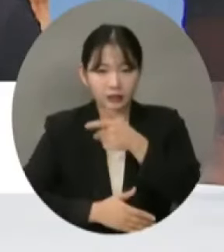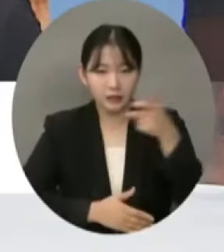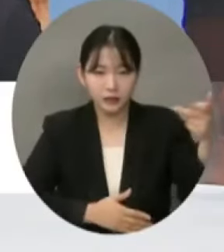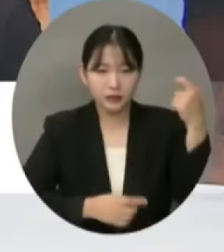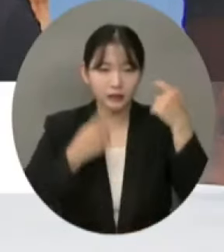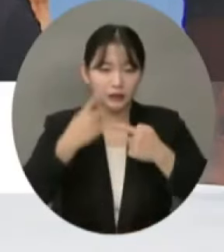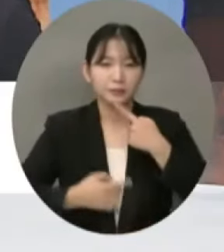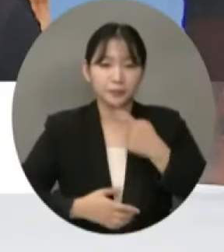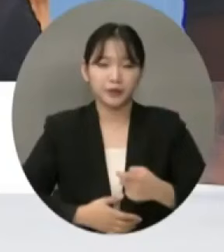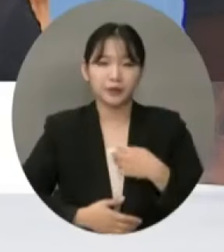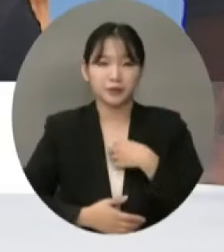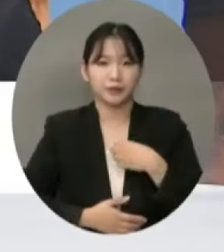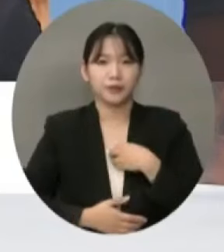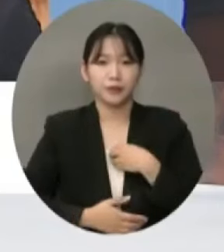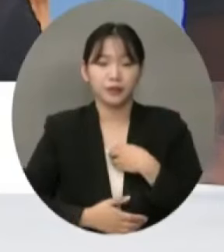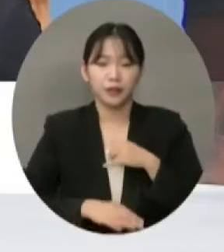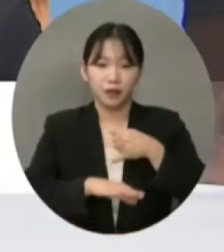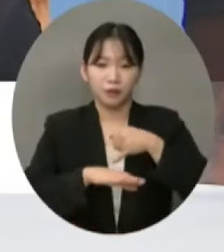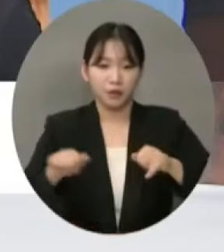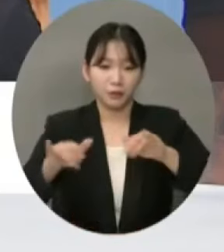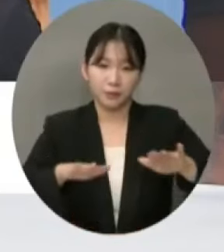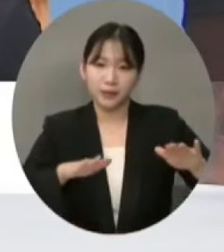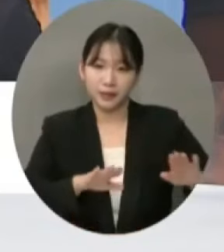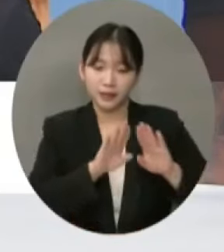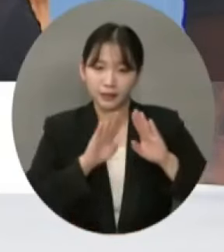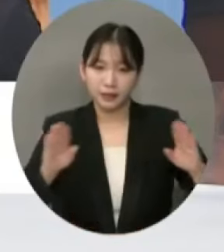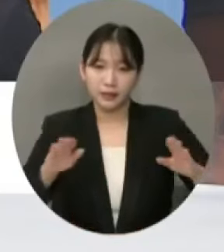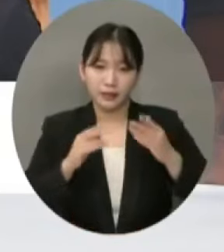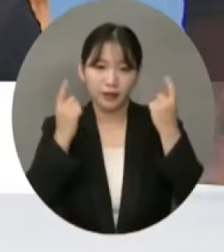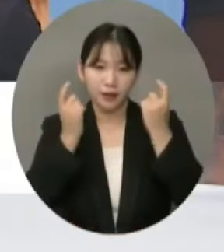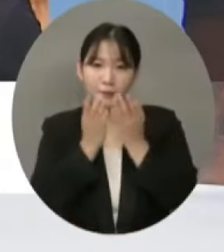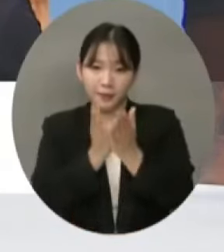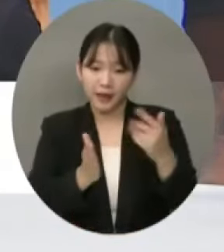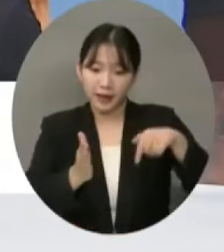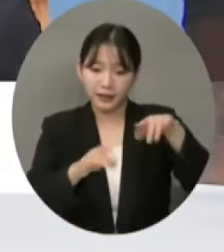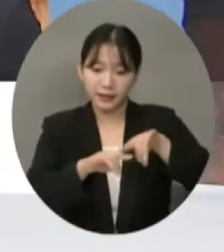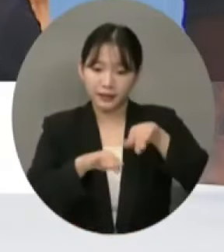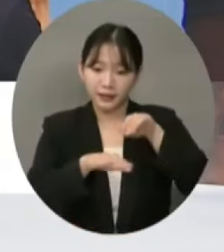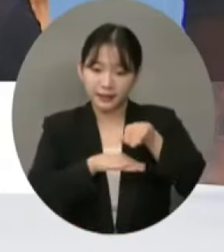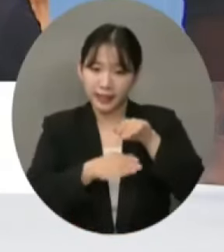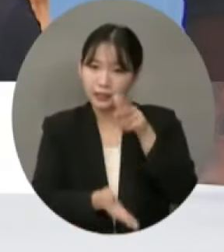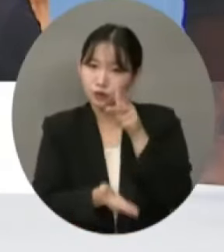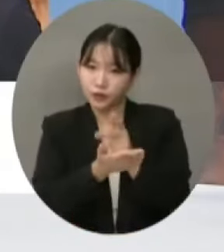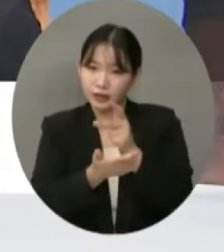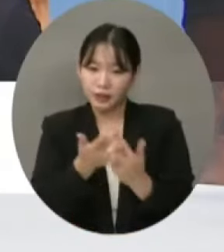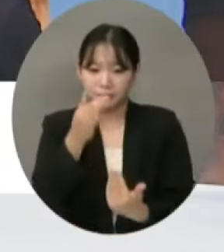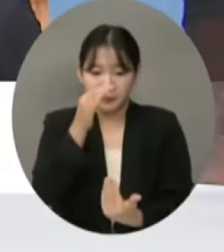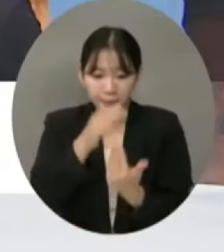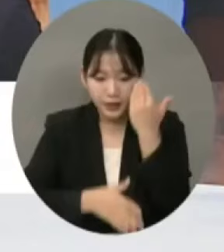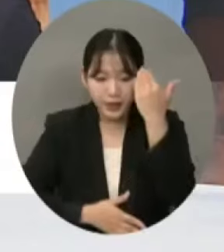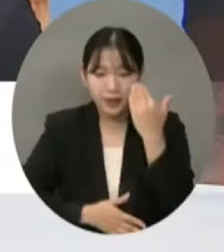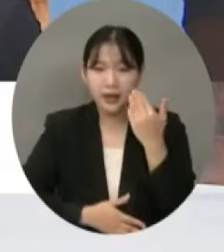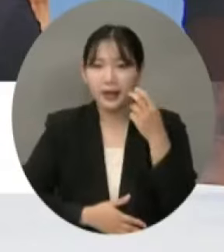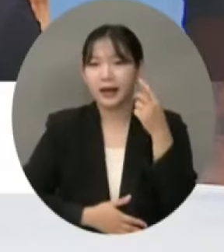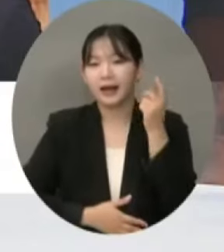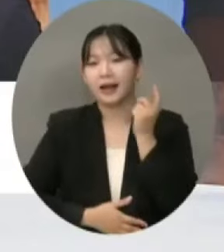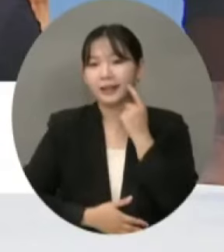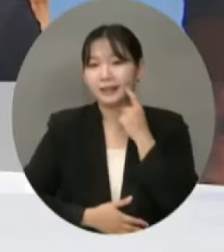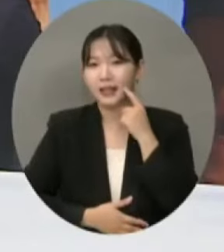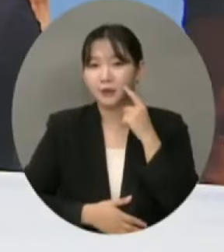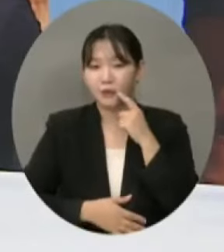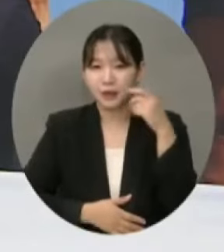인명 피해로 이어질 수 있는데요. 완도 해상에서 열린 여객선 내 전기차 화재 상황을 가정한 합동 대응